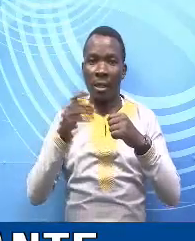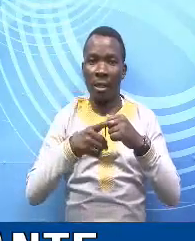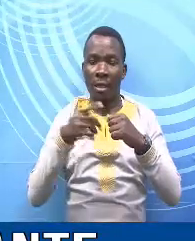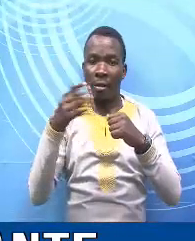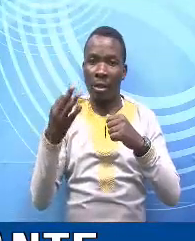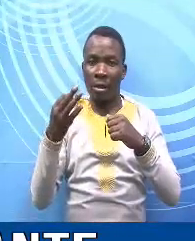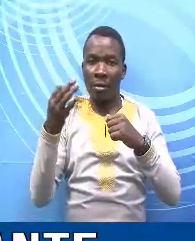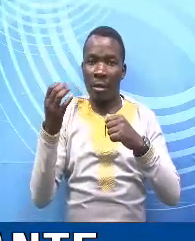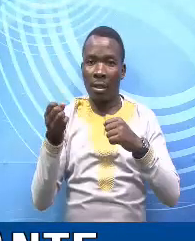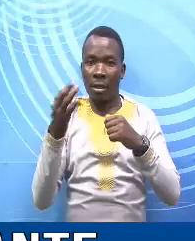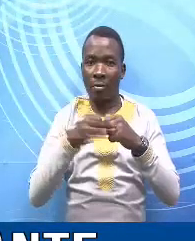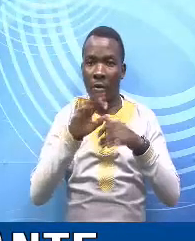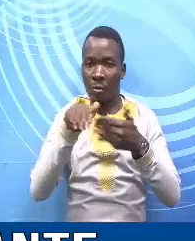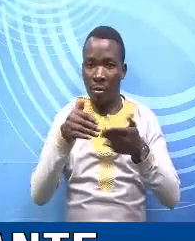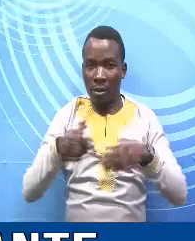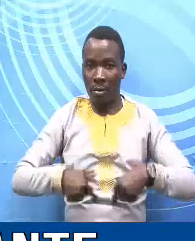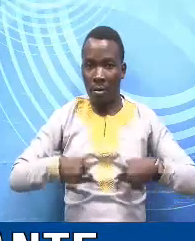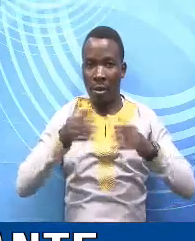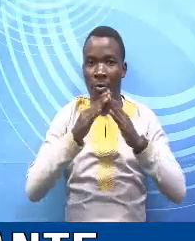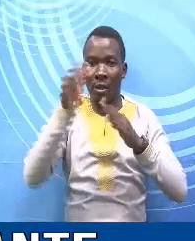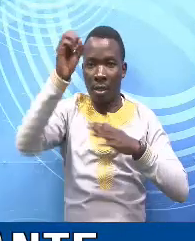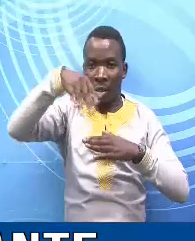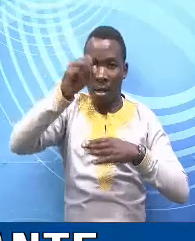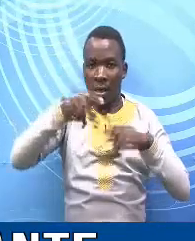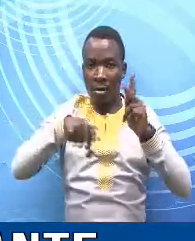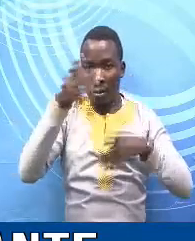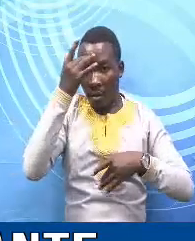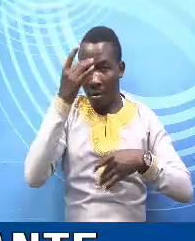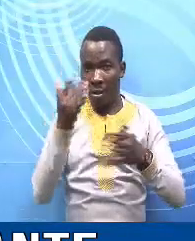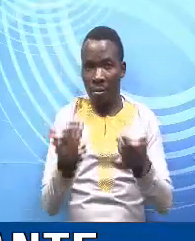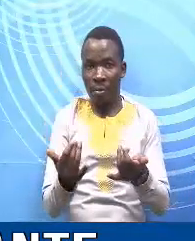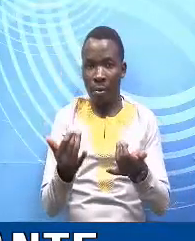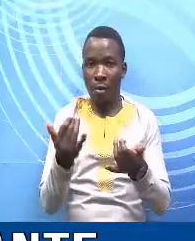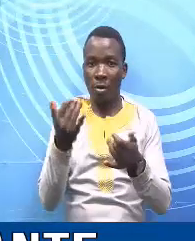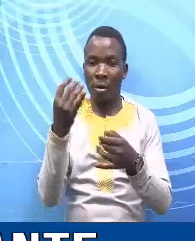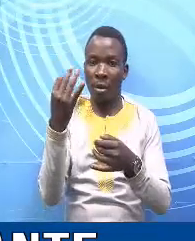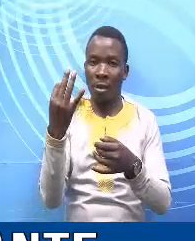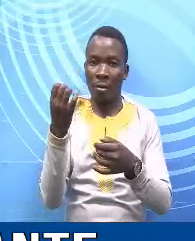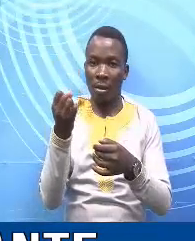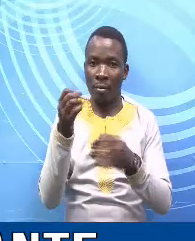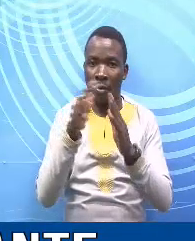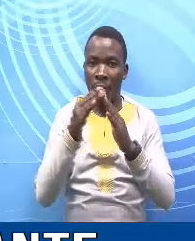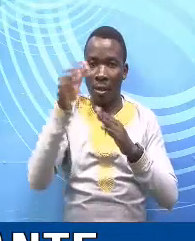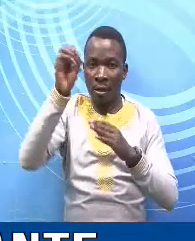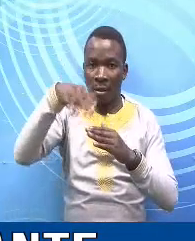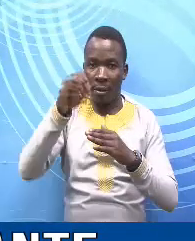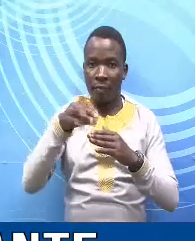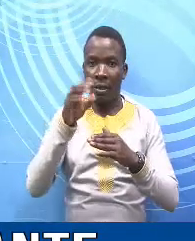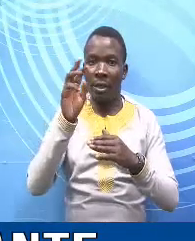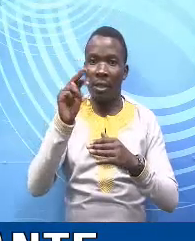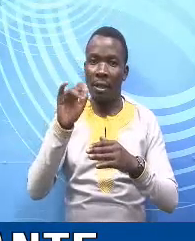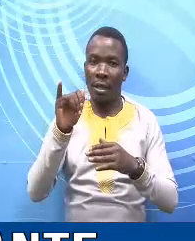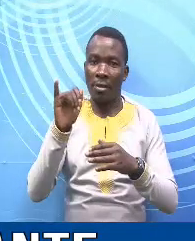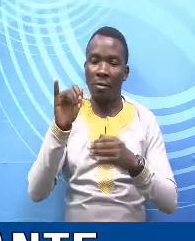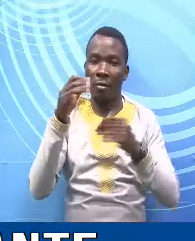bakaba bose batuye mu mujyi wa Kigali. Kuri abo bantu banduye uyu munsi rero 35 mu mujyi wa Kigali, Nyaruguru ni